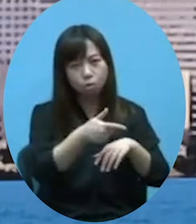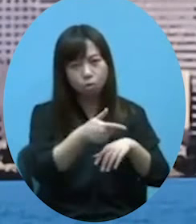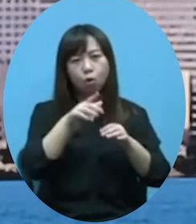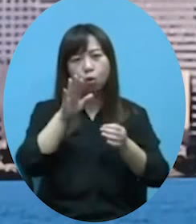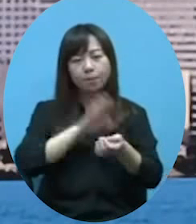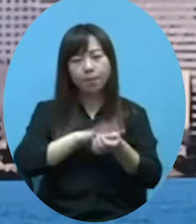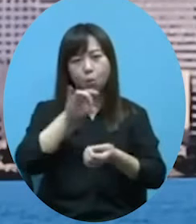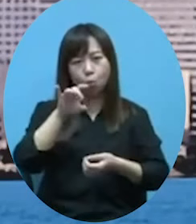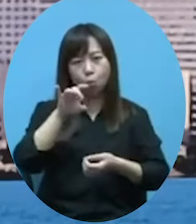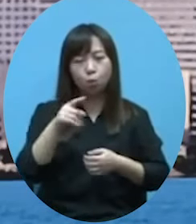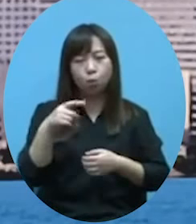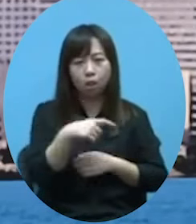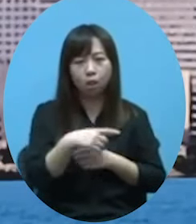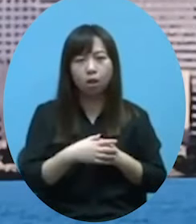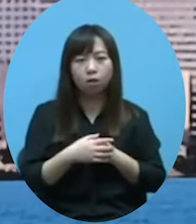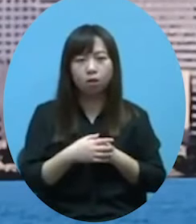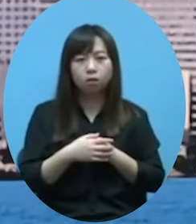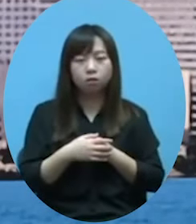那用一個